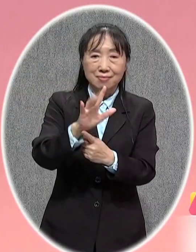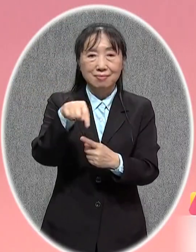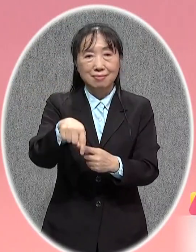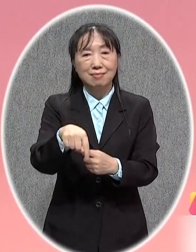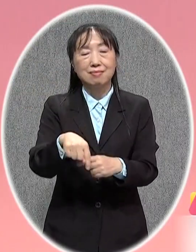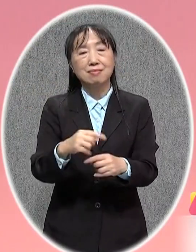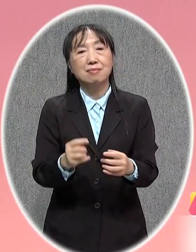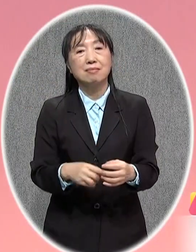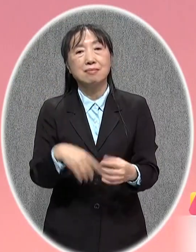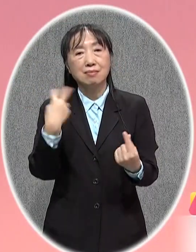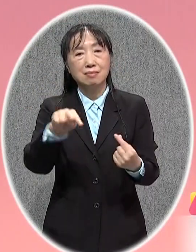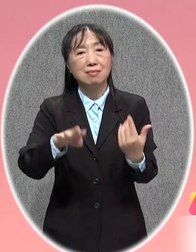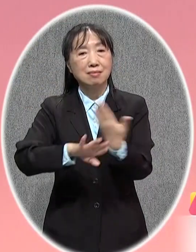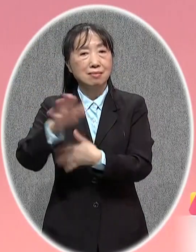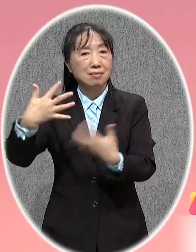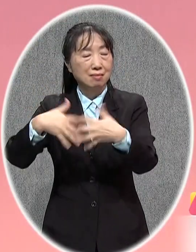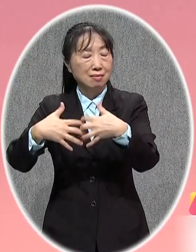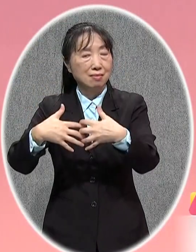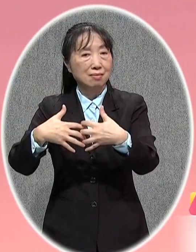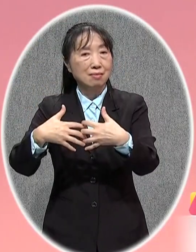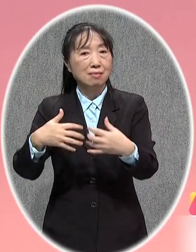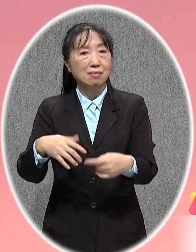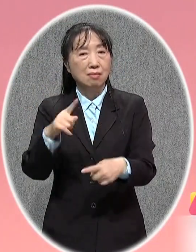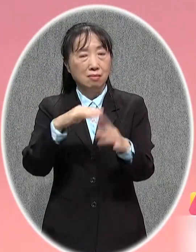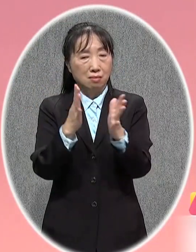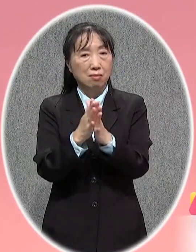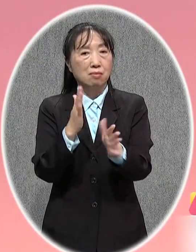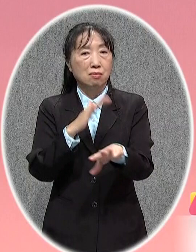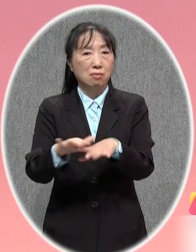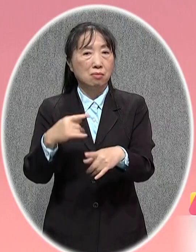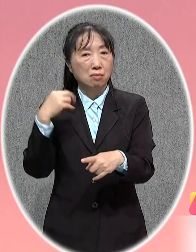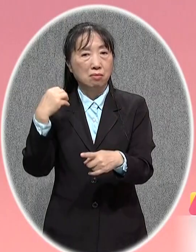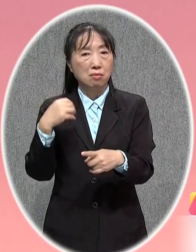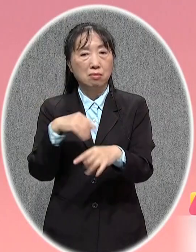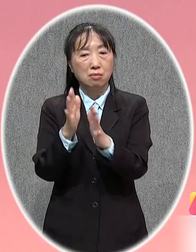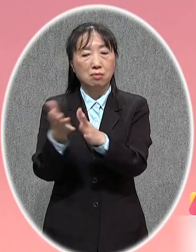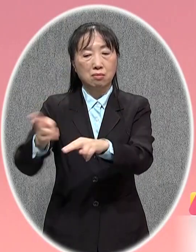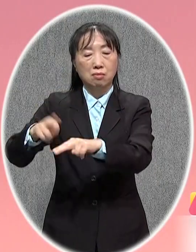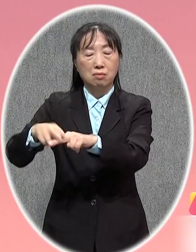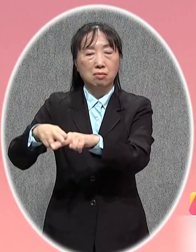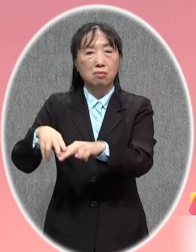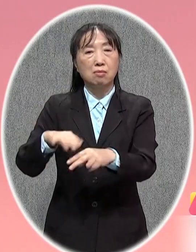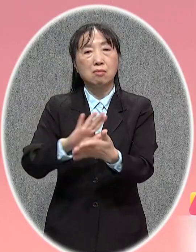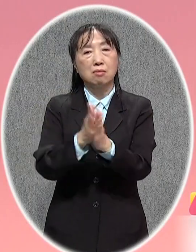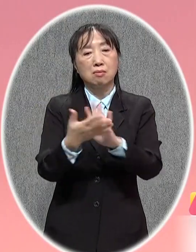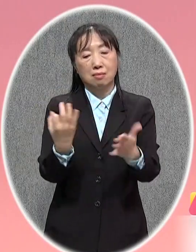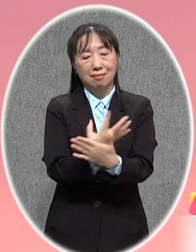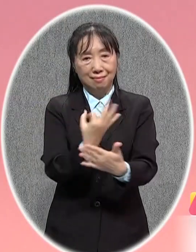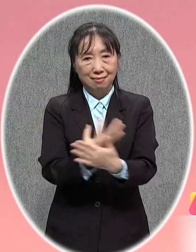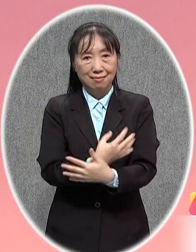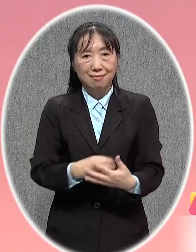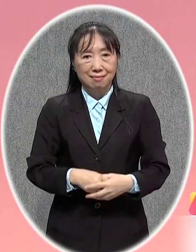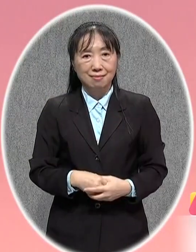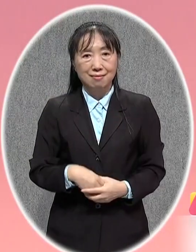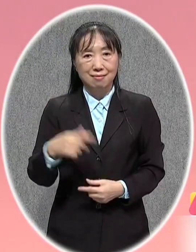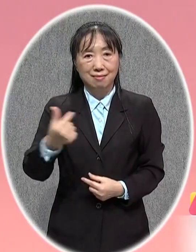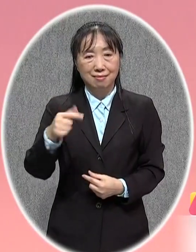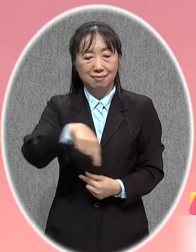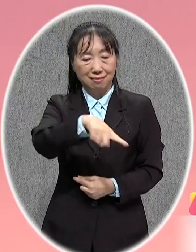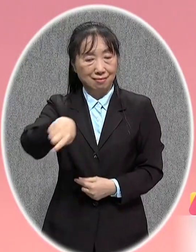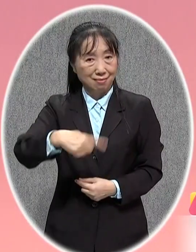呢，其他的机组其实明显的会产生不够。而且呢这里面的机组呢包